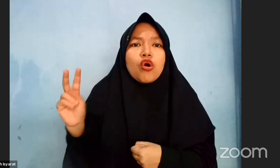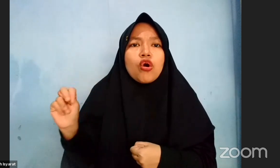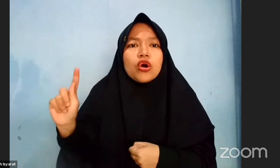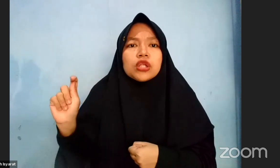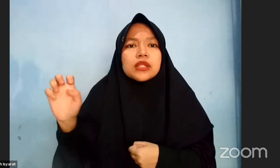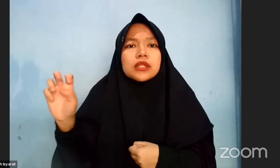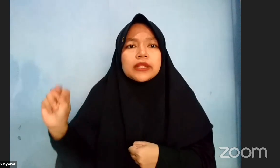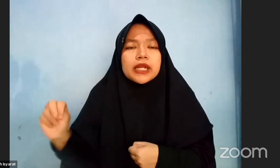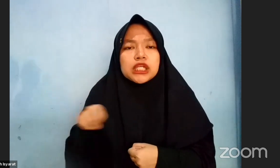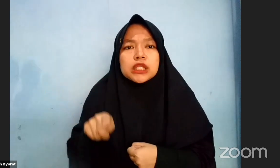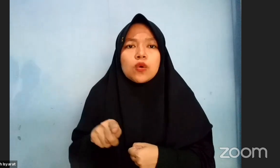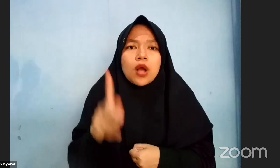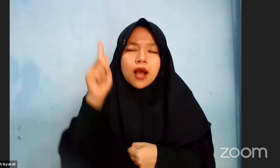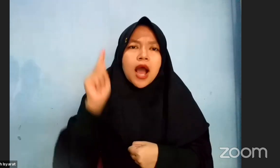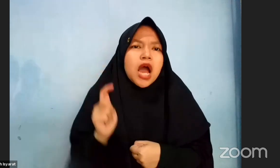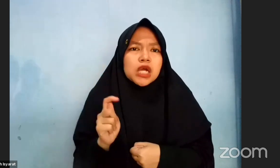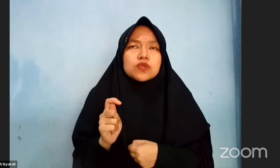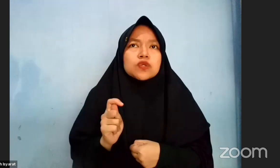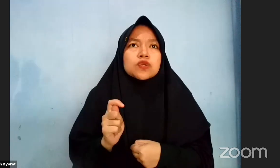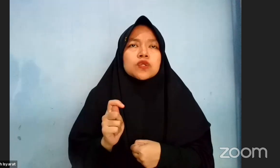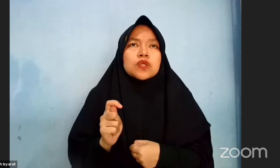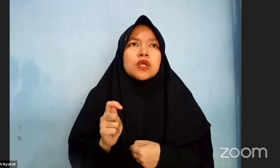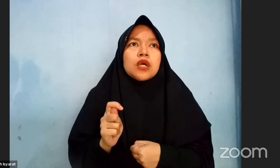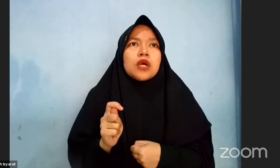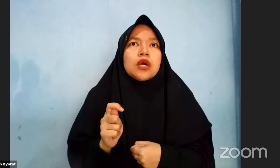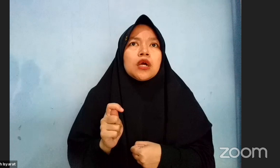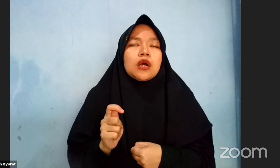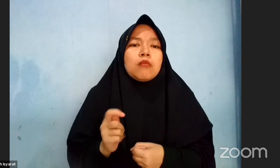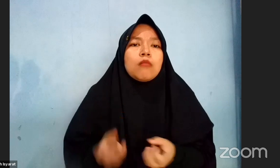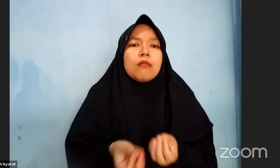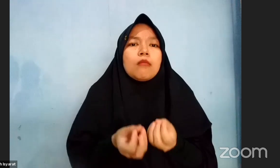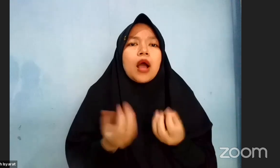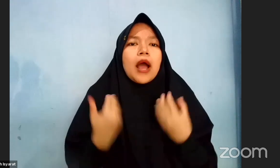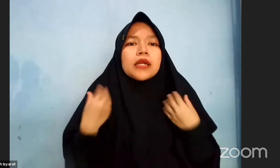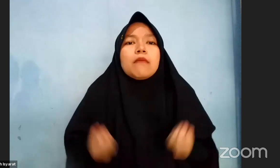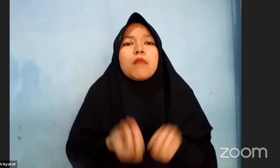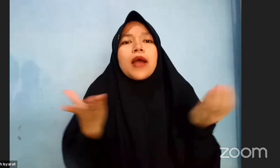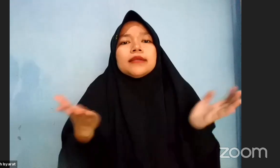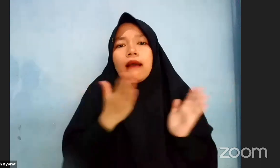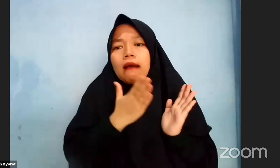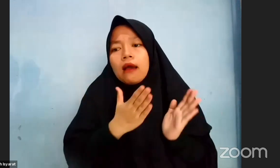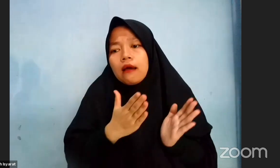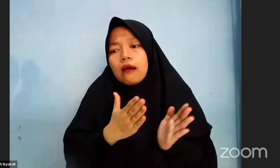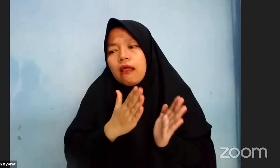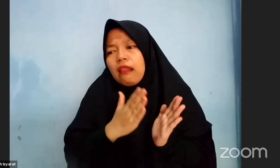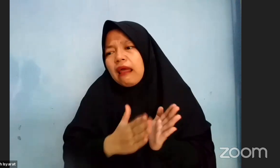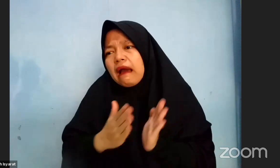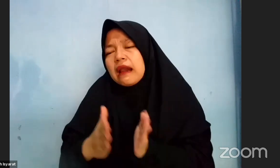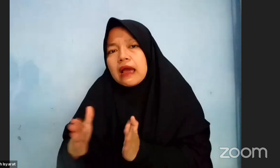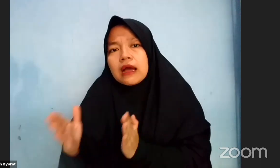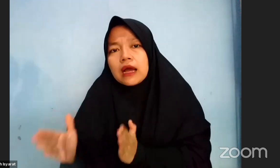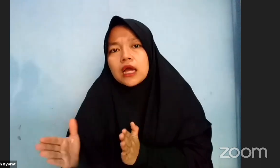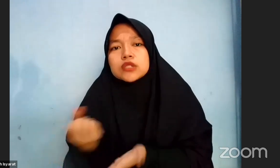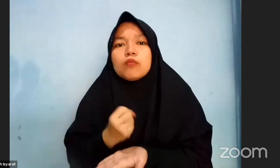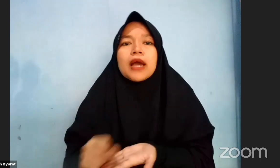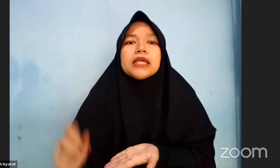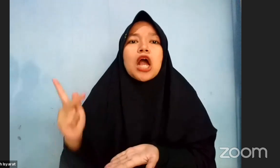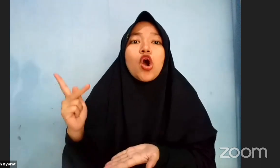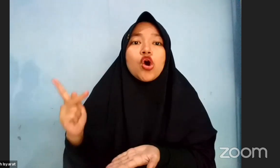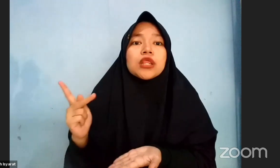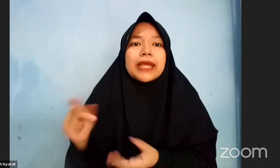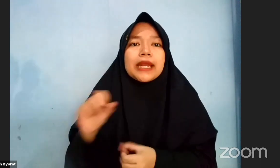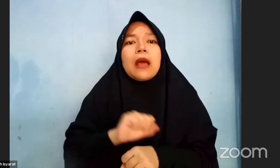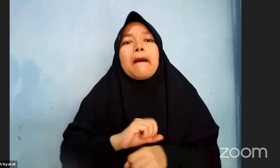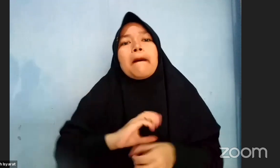jelas itu kita buatkan garis besar isi media GB game dan gmnya itu dasarnya juga